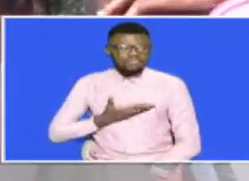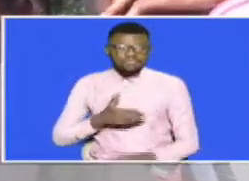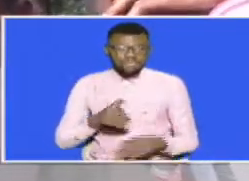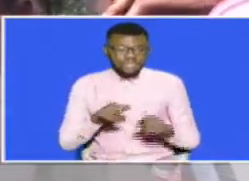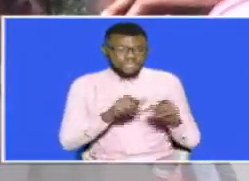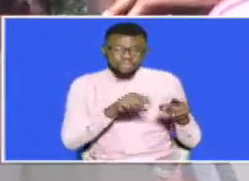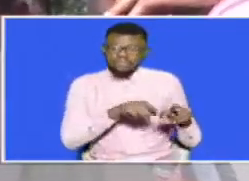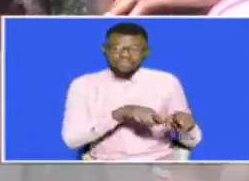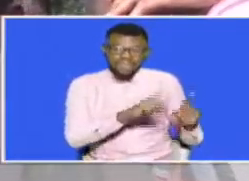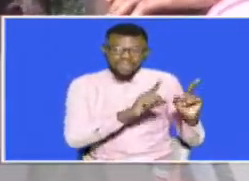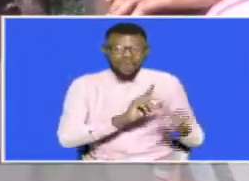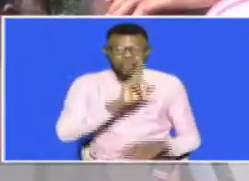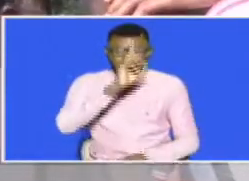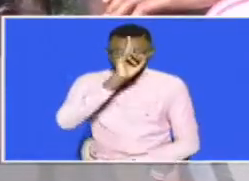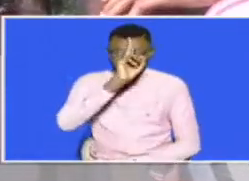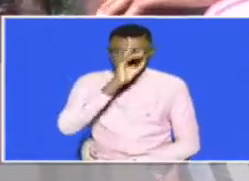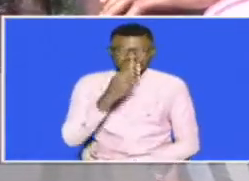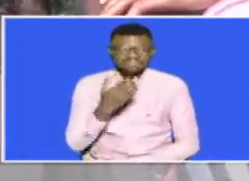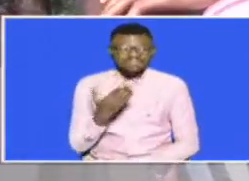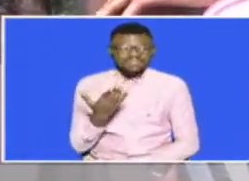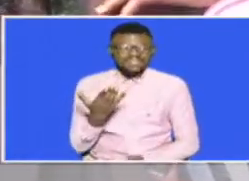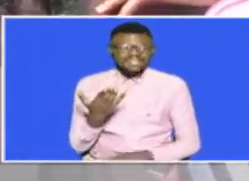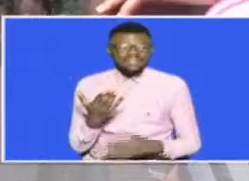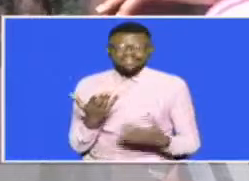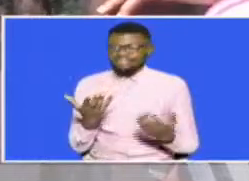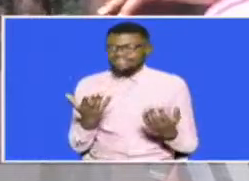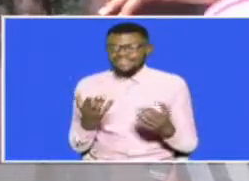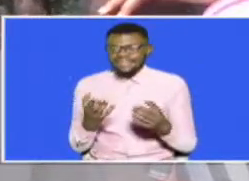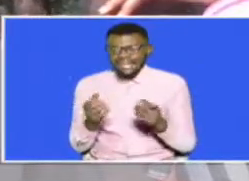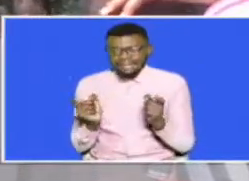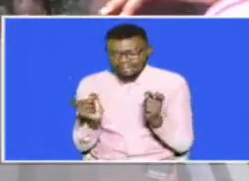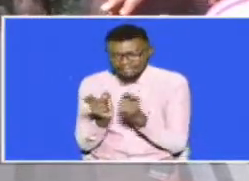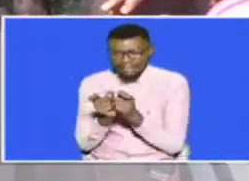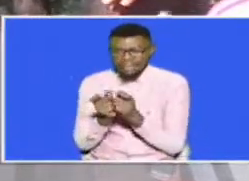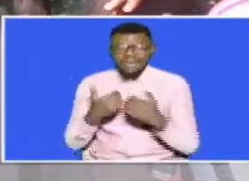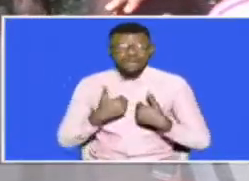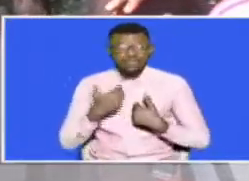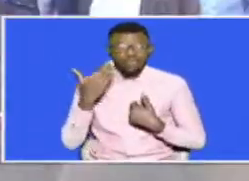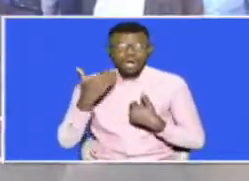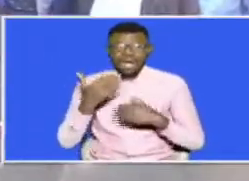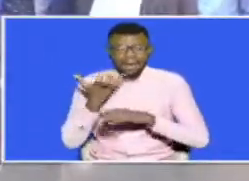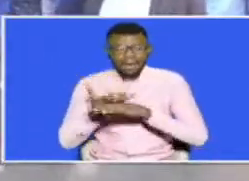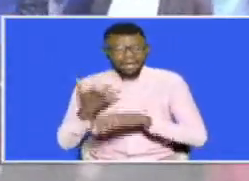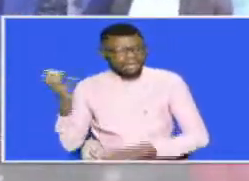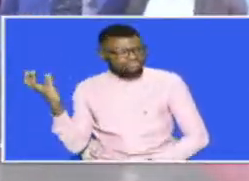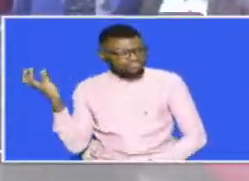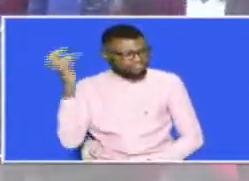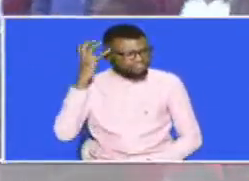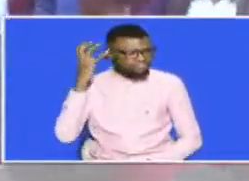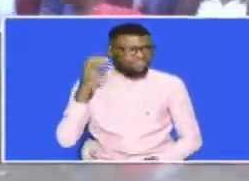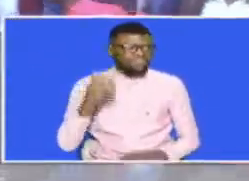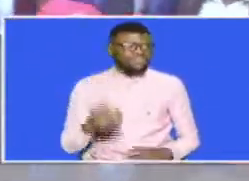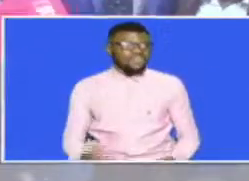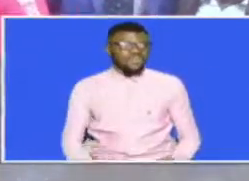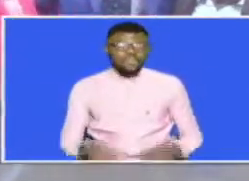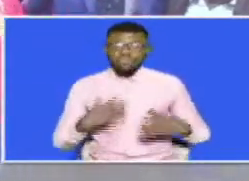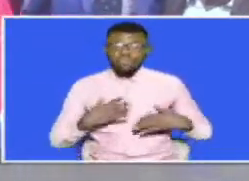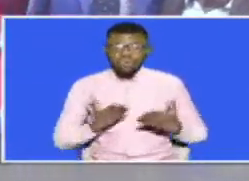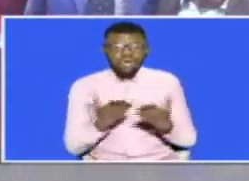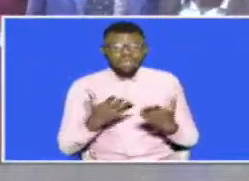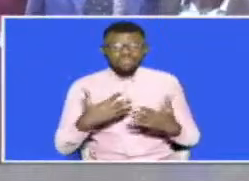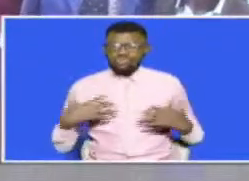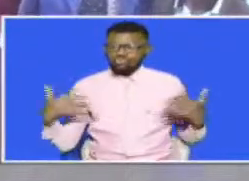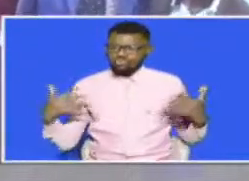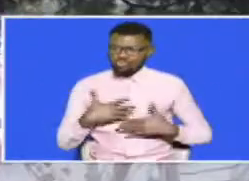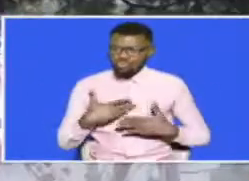polisi wenyewe wamepata maumivu kidogo ya kugongwa na mawe. Wakazi hapa walielezea kutamaushwa